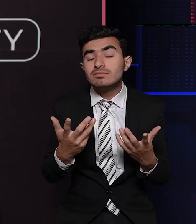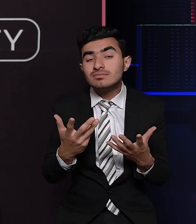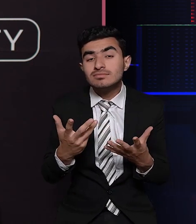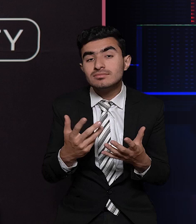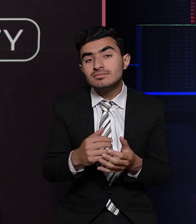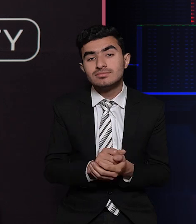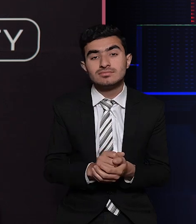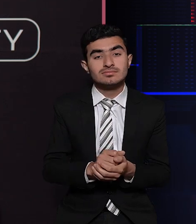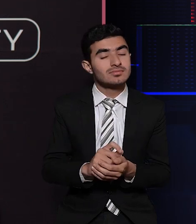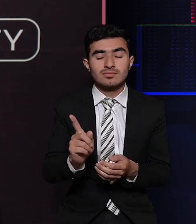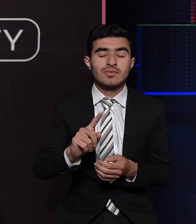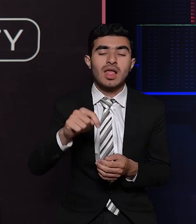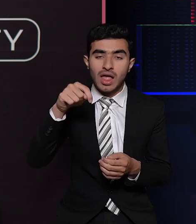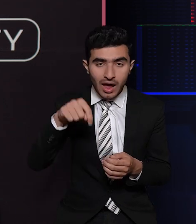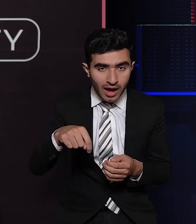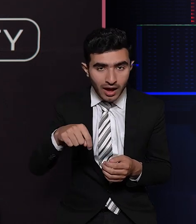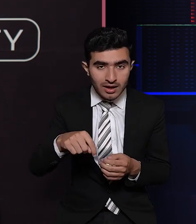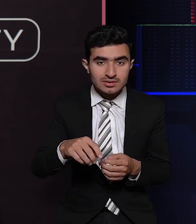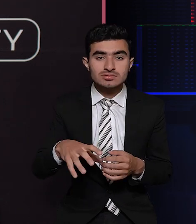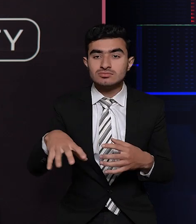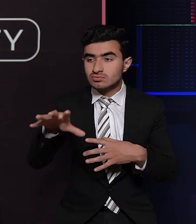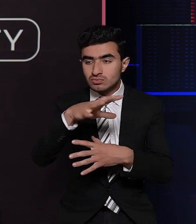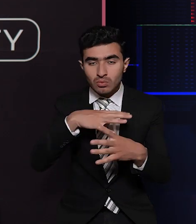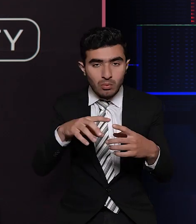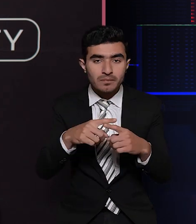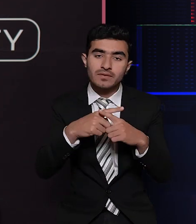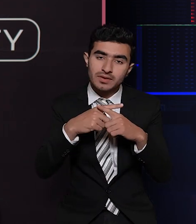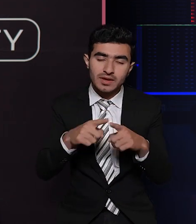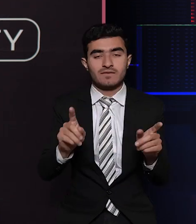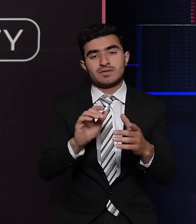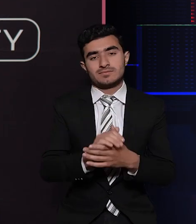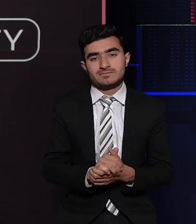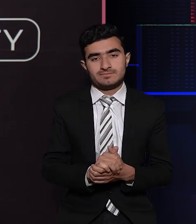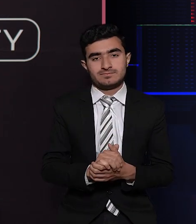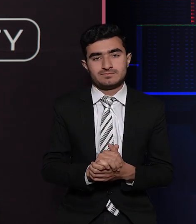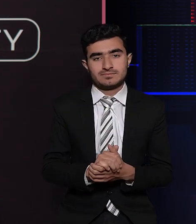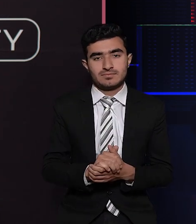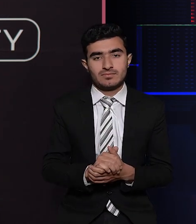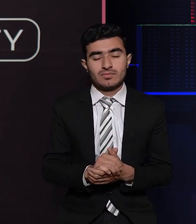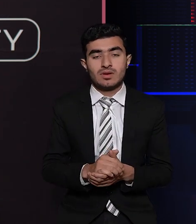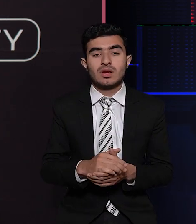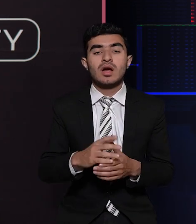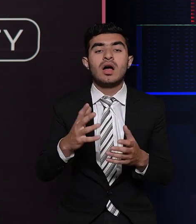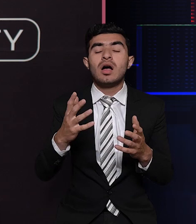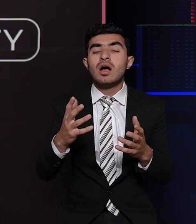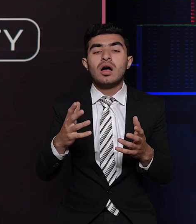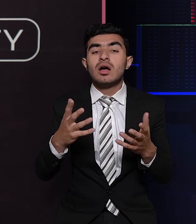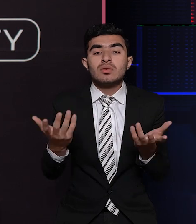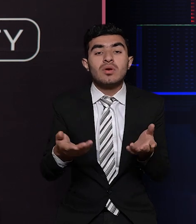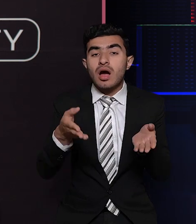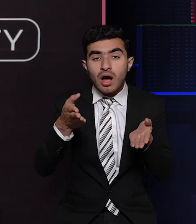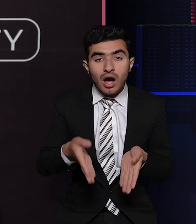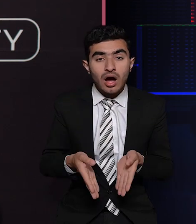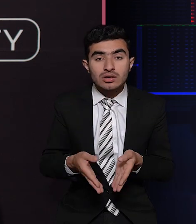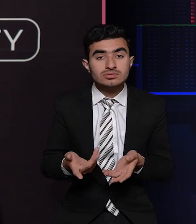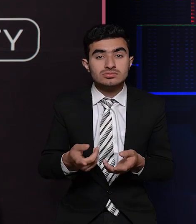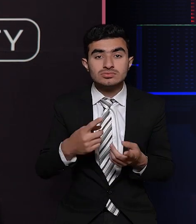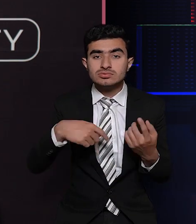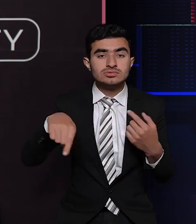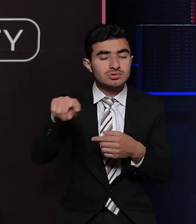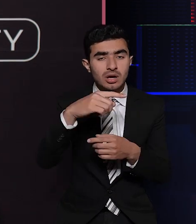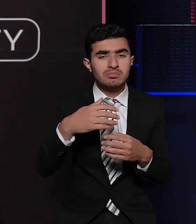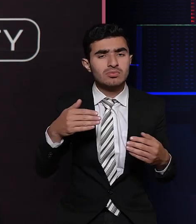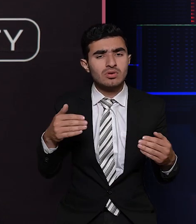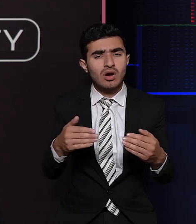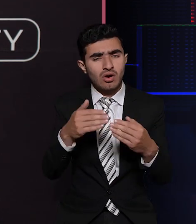تو جواب ملتا ہے کہ آج کے مسائل جنگل کے مسائل سے مختلف ہیں۔ کیا آج کے دور میں